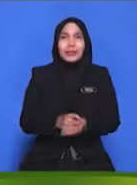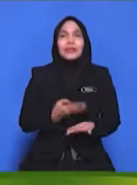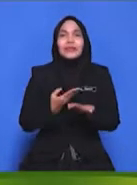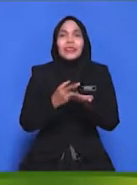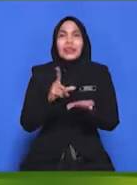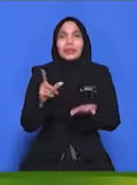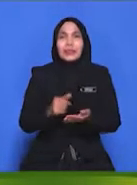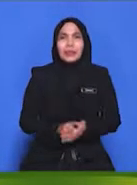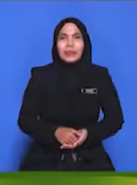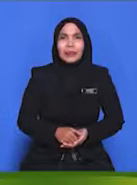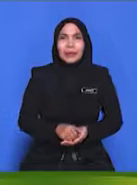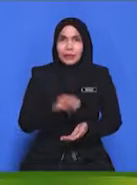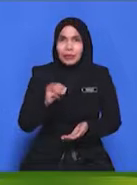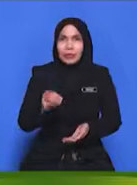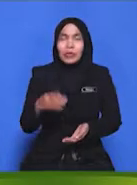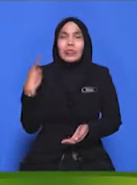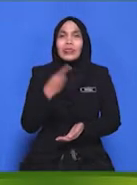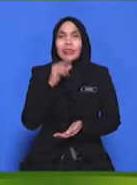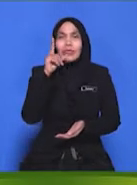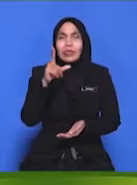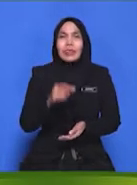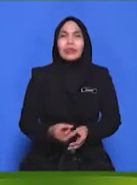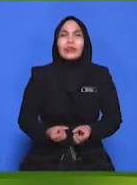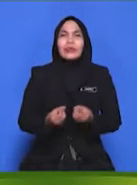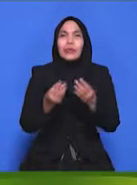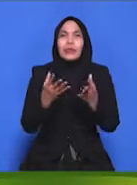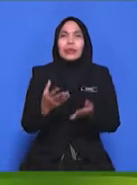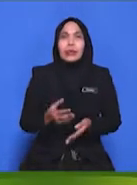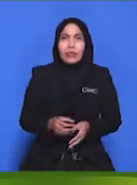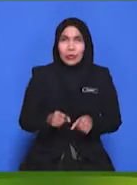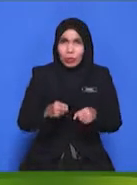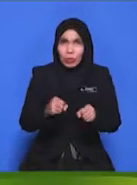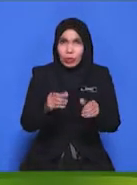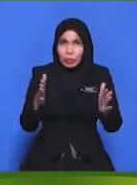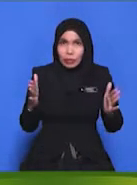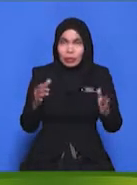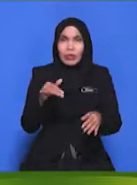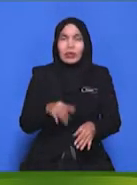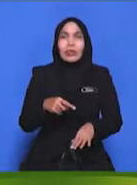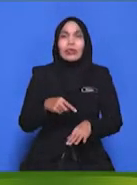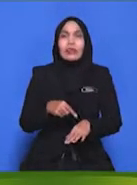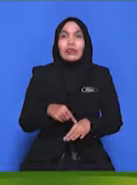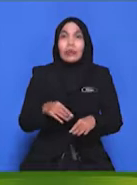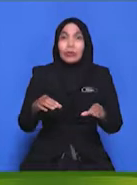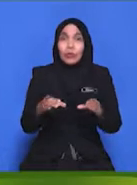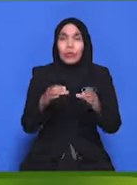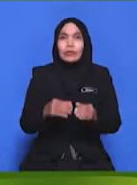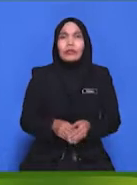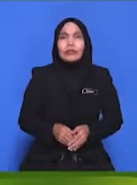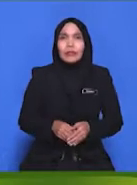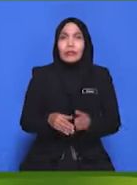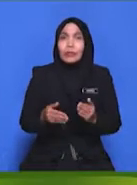Baiklah, murid-murid, kita lihat tadi banyak sumbangan besar yang telah dibuat oleh